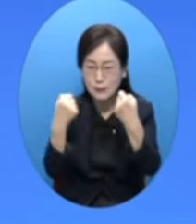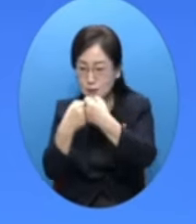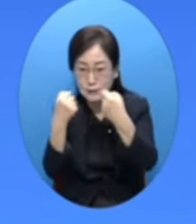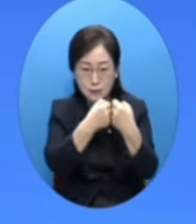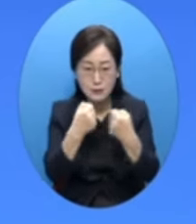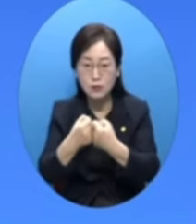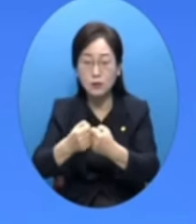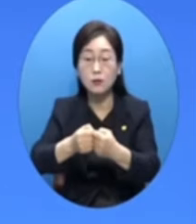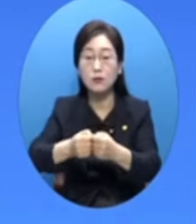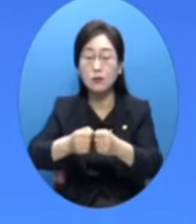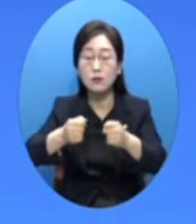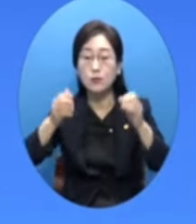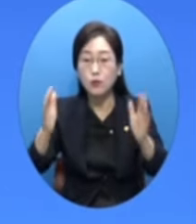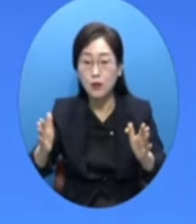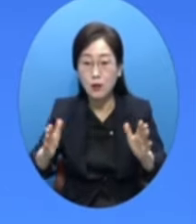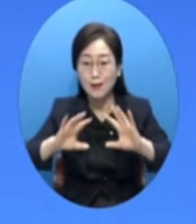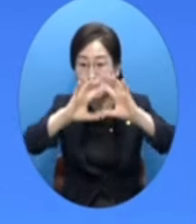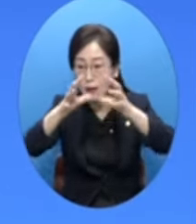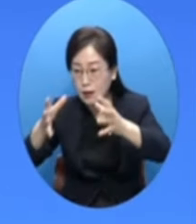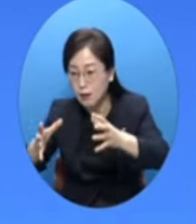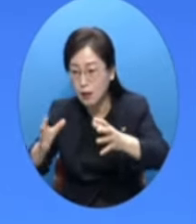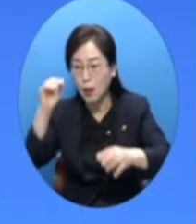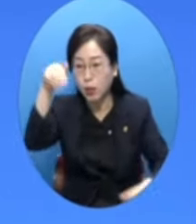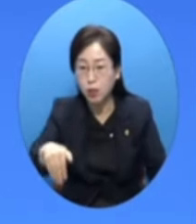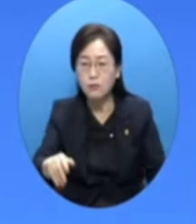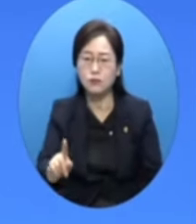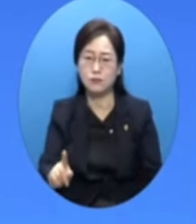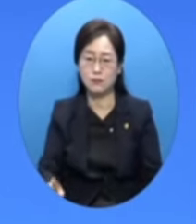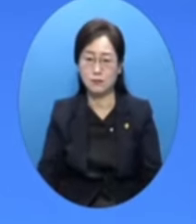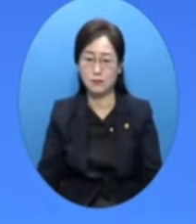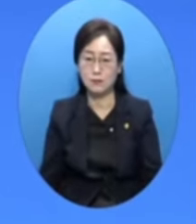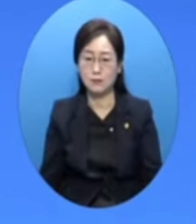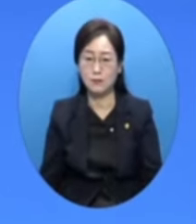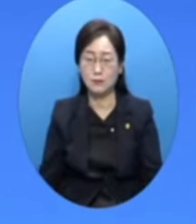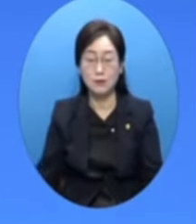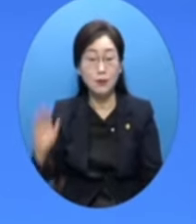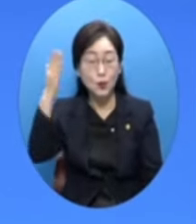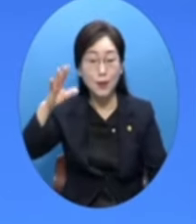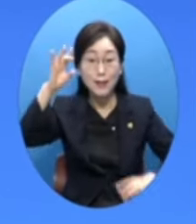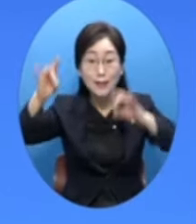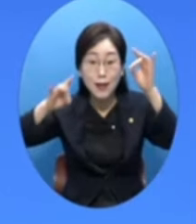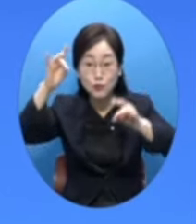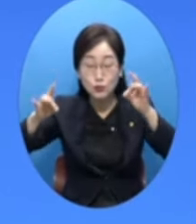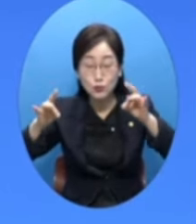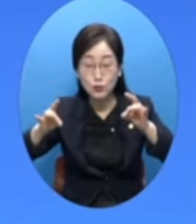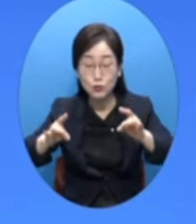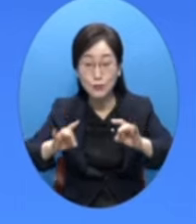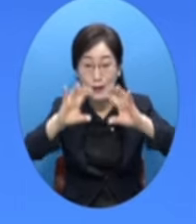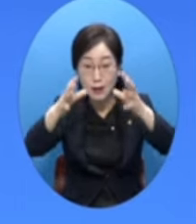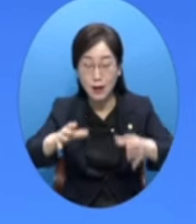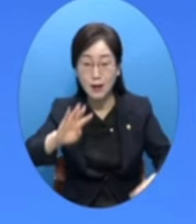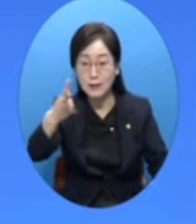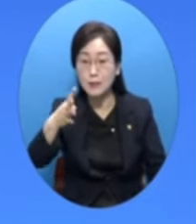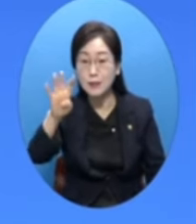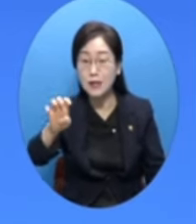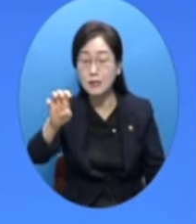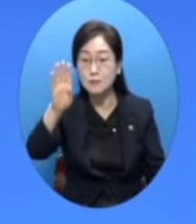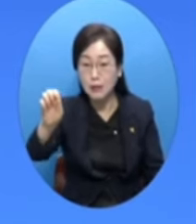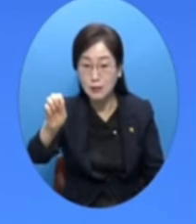동안에 이렇게 나라가 무너져가는 모습이 보이는 것입니다. 최근에 태국에서 440만 명